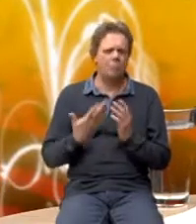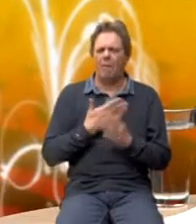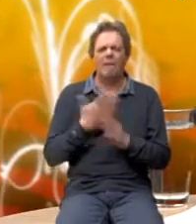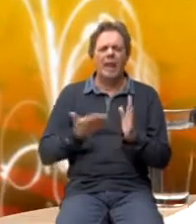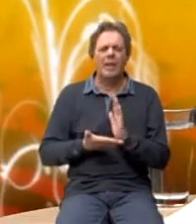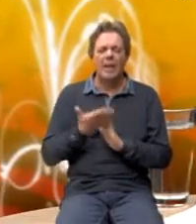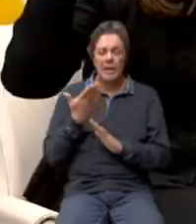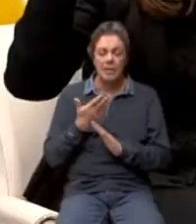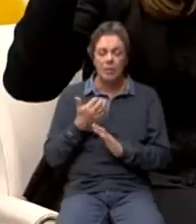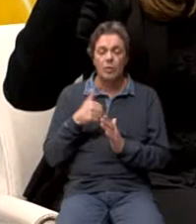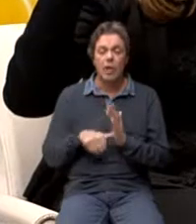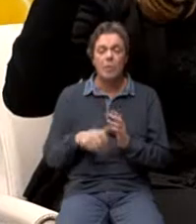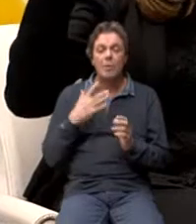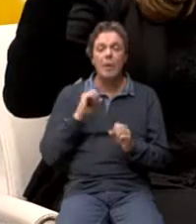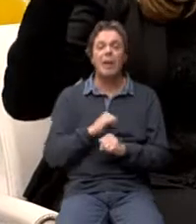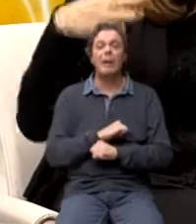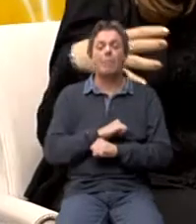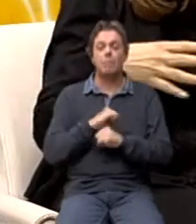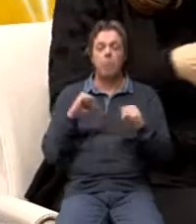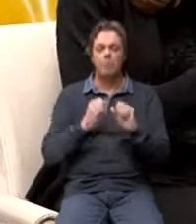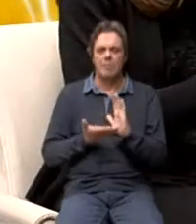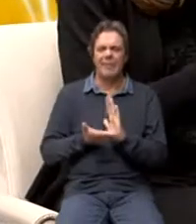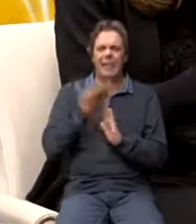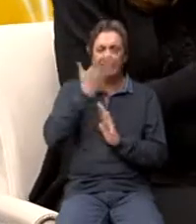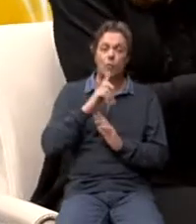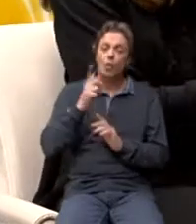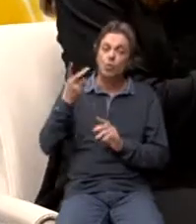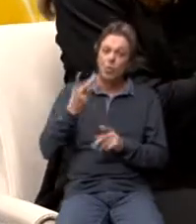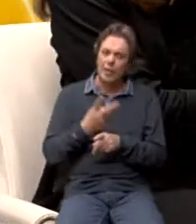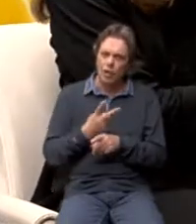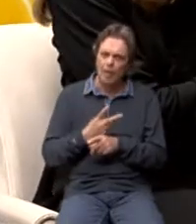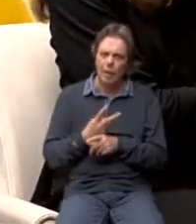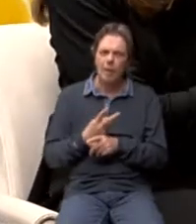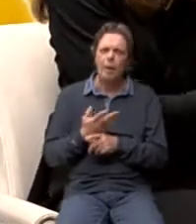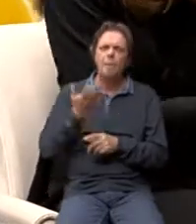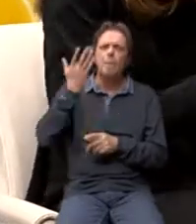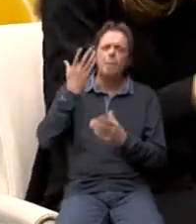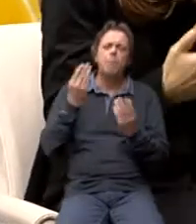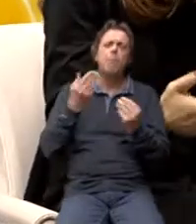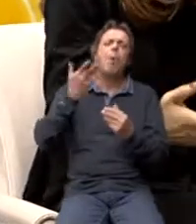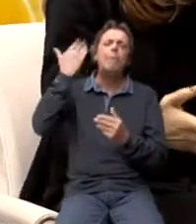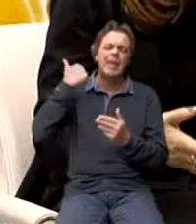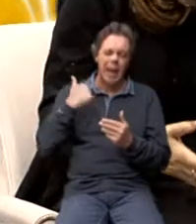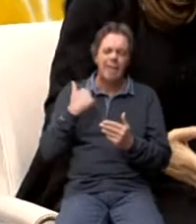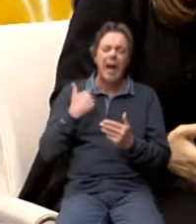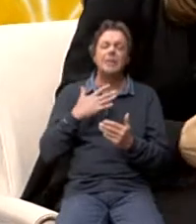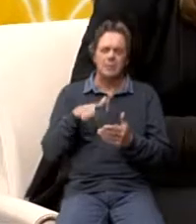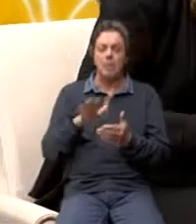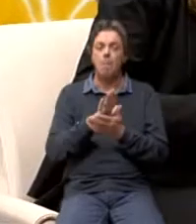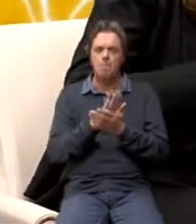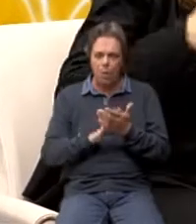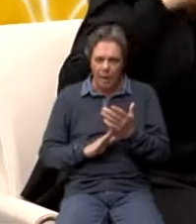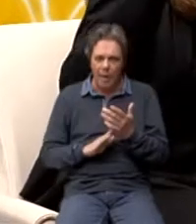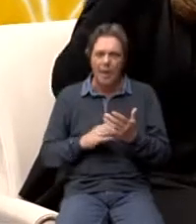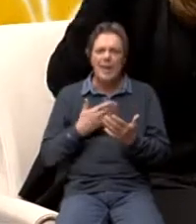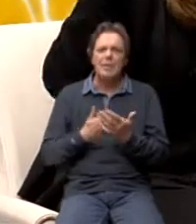smo odjednom imali veliki boom, veliki trend, dok su druge zemlje mnogo prije nas to ostvarile.